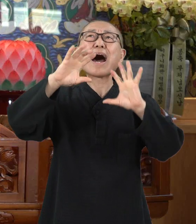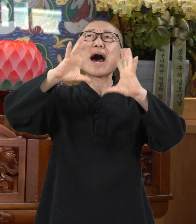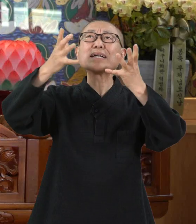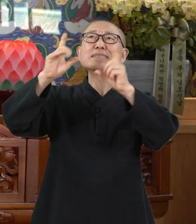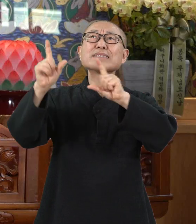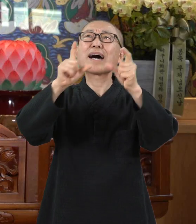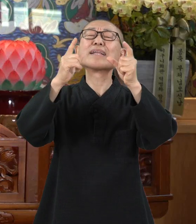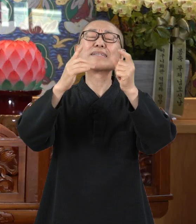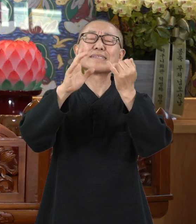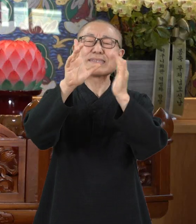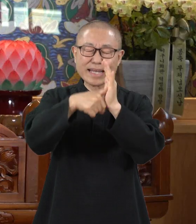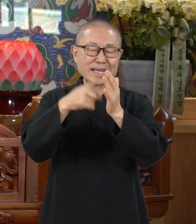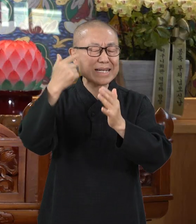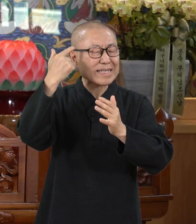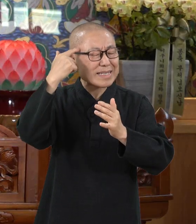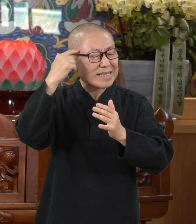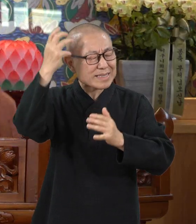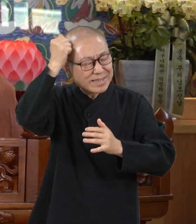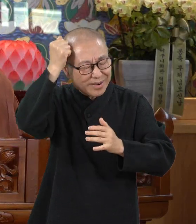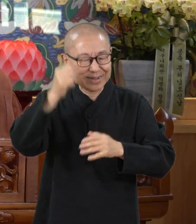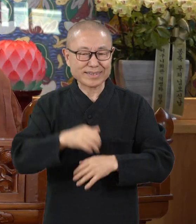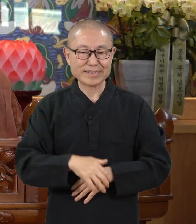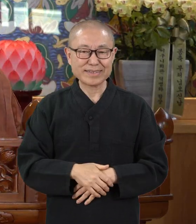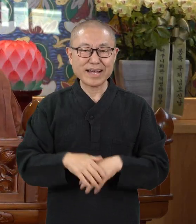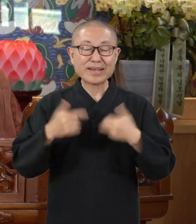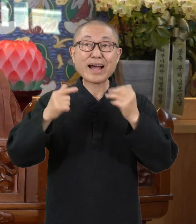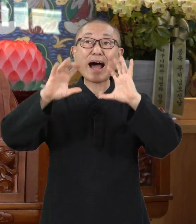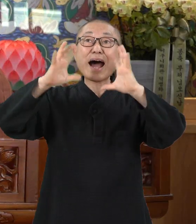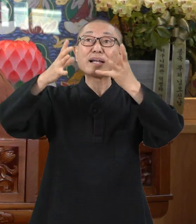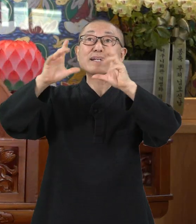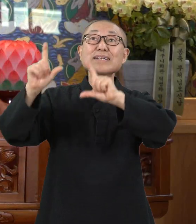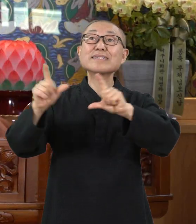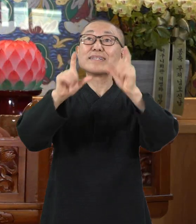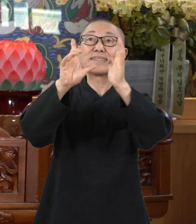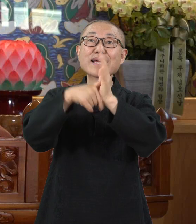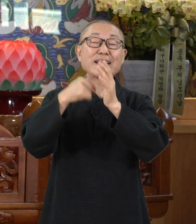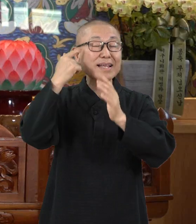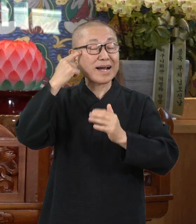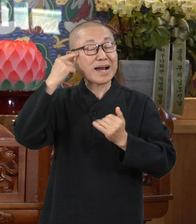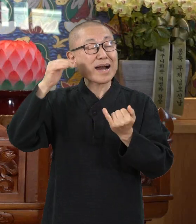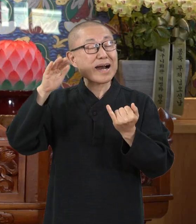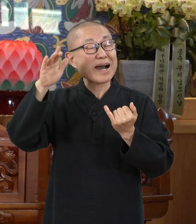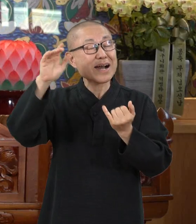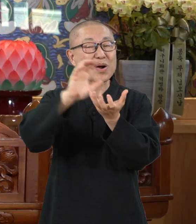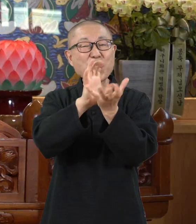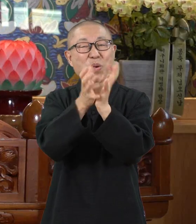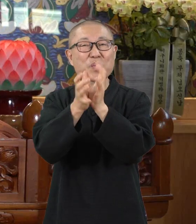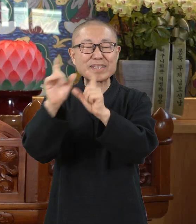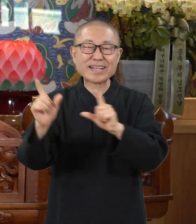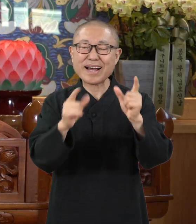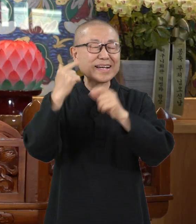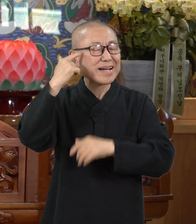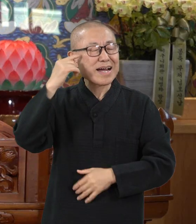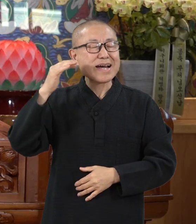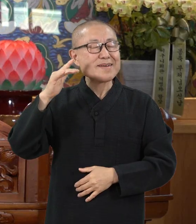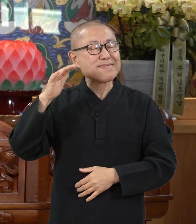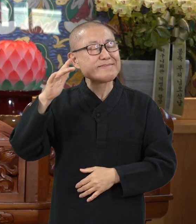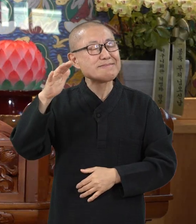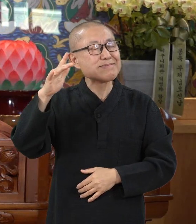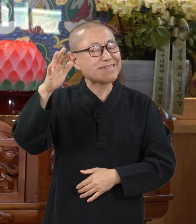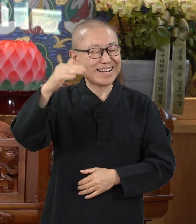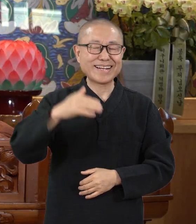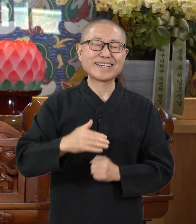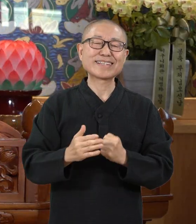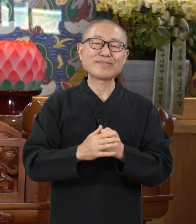능력이 있었답니다. 그래서 항상 천상에서 그 아름다운 꽃과 함께 살던 것이